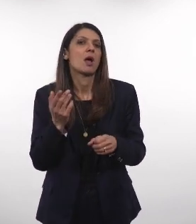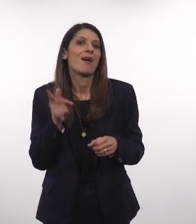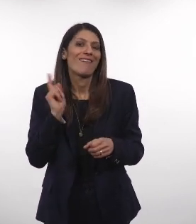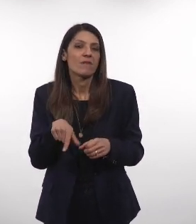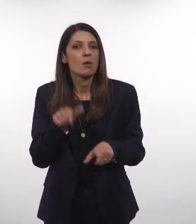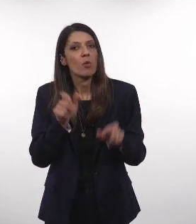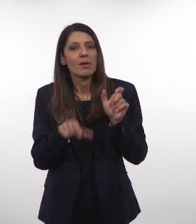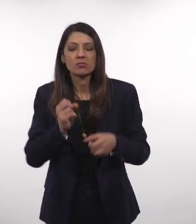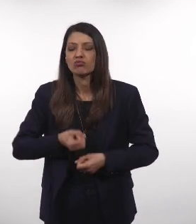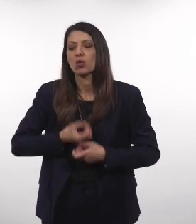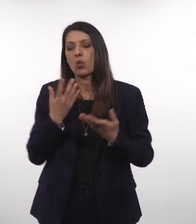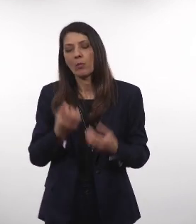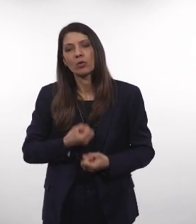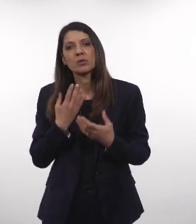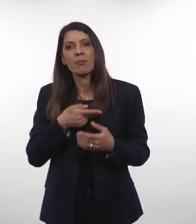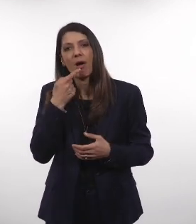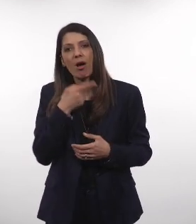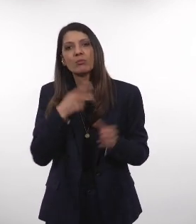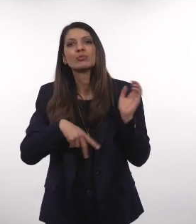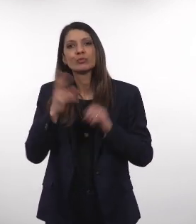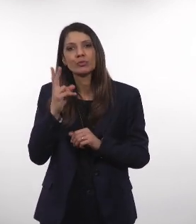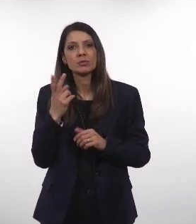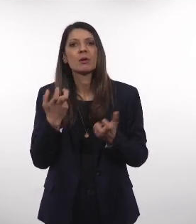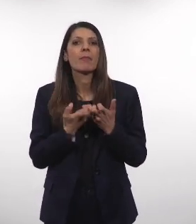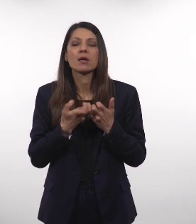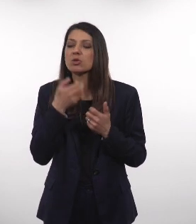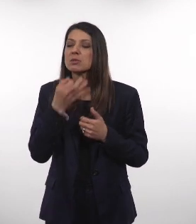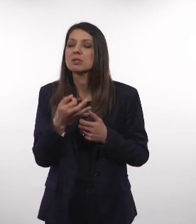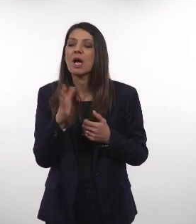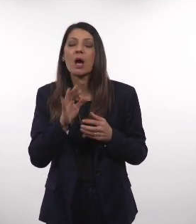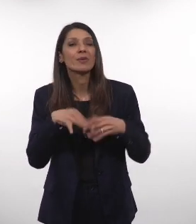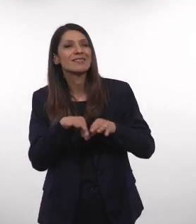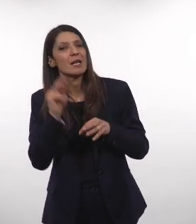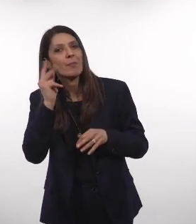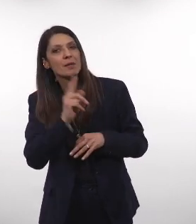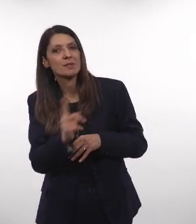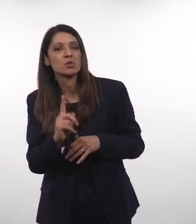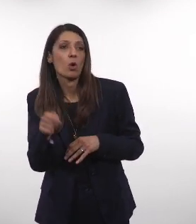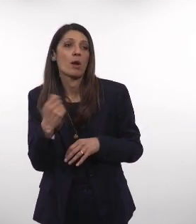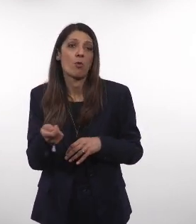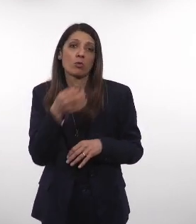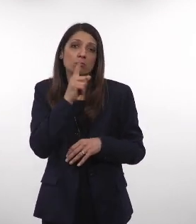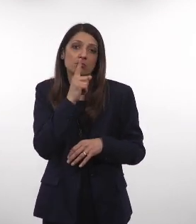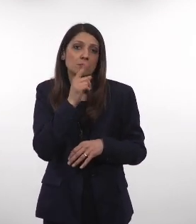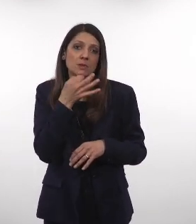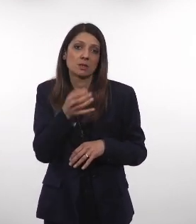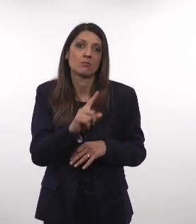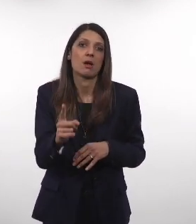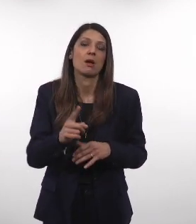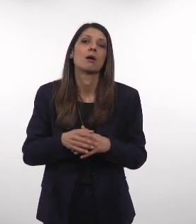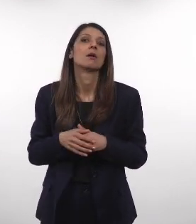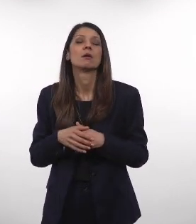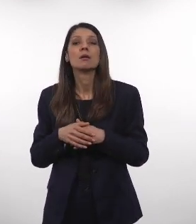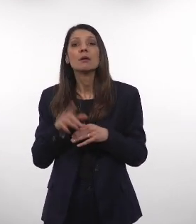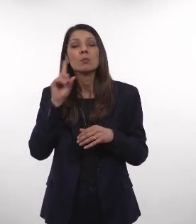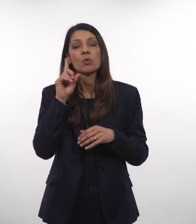commentaires gros quand on dit, par exemple, ah oui, c'est pas la salle de d'habitude, etc. Ça, c'est des choses qu'on ne fait pas habituellement dans l'habituation aux soins.